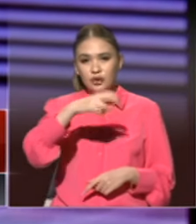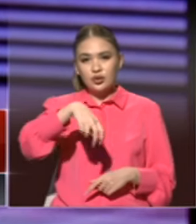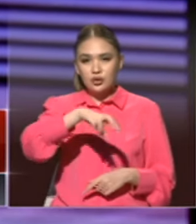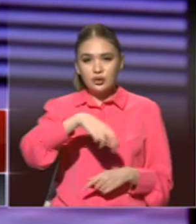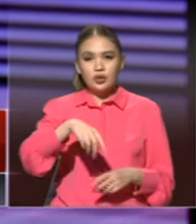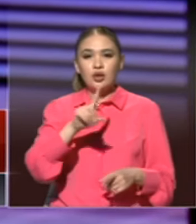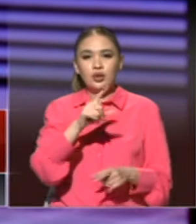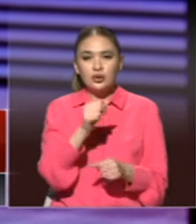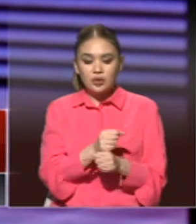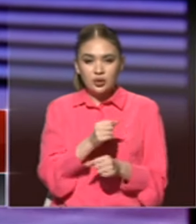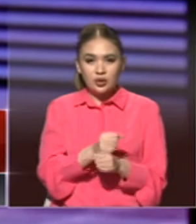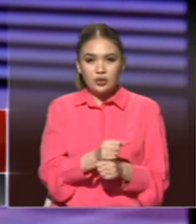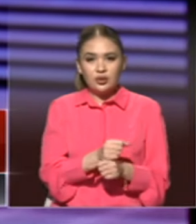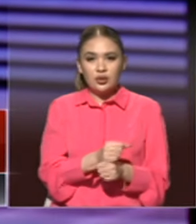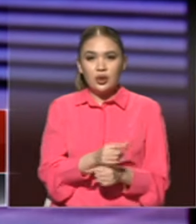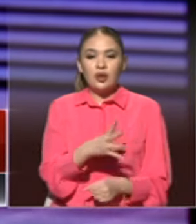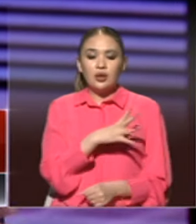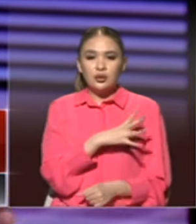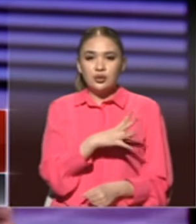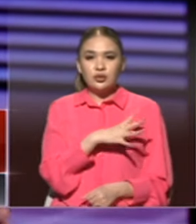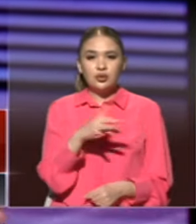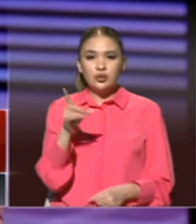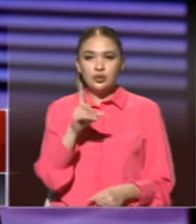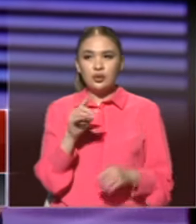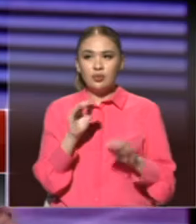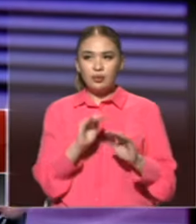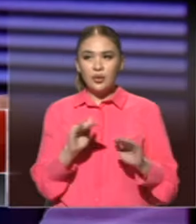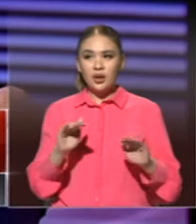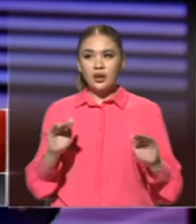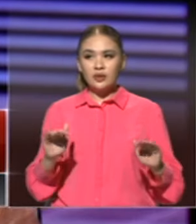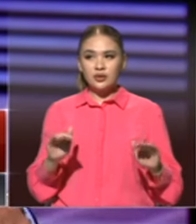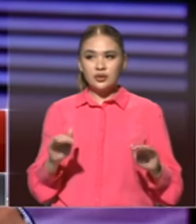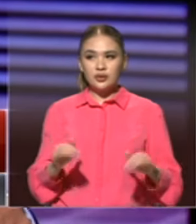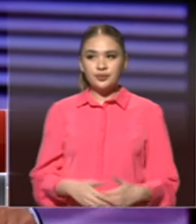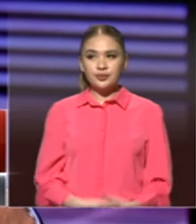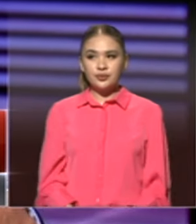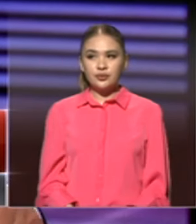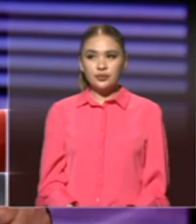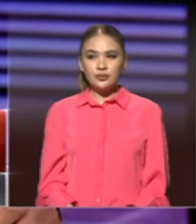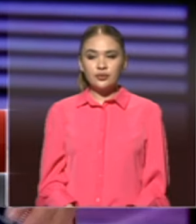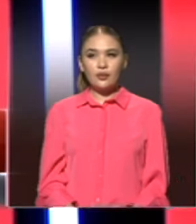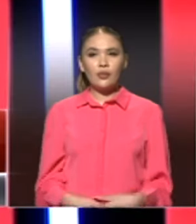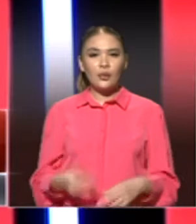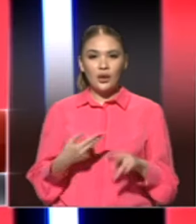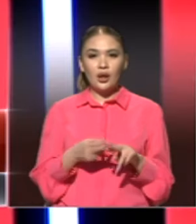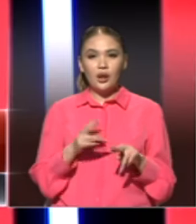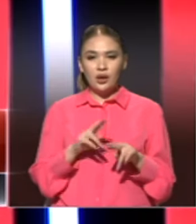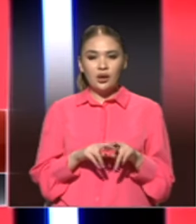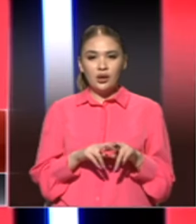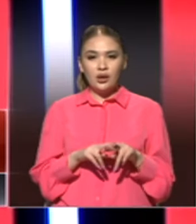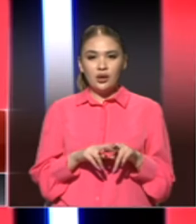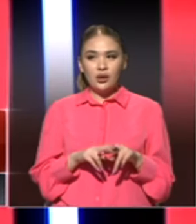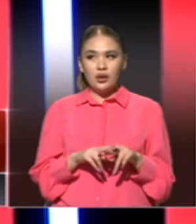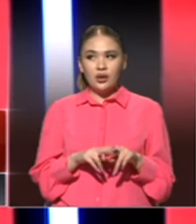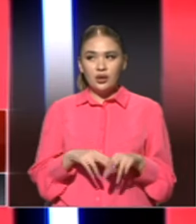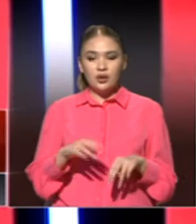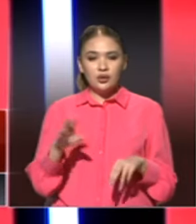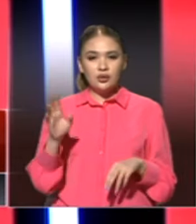бітіреді? Мен кейде осы тоқтатам балаларды. Анау немен пицца